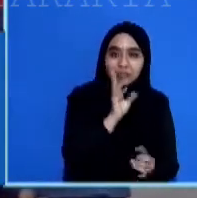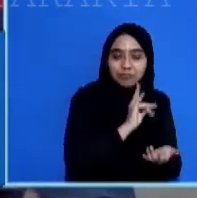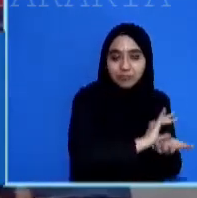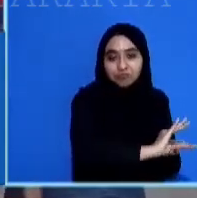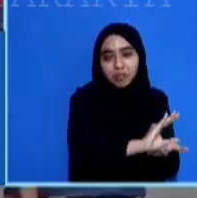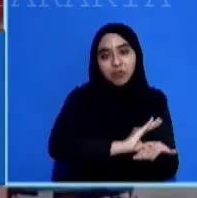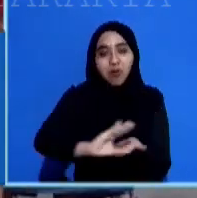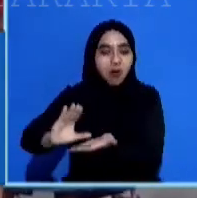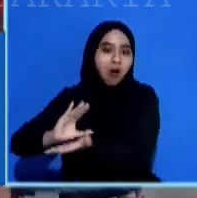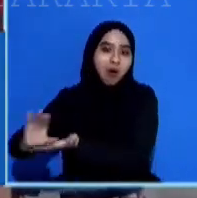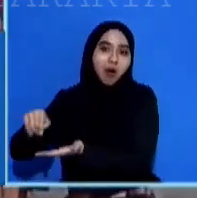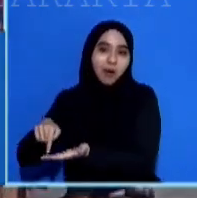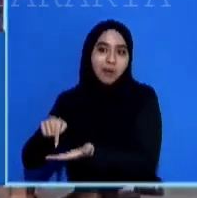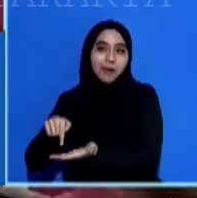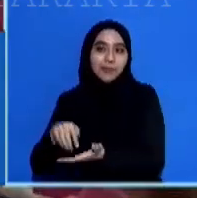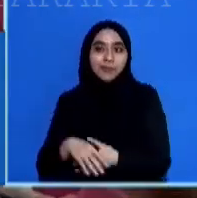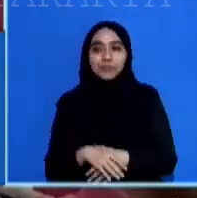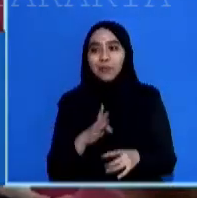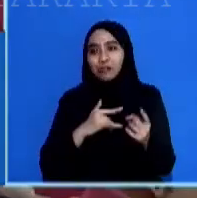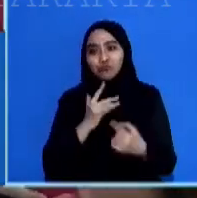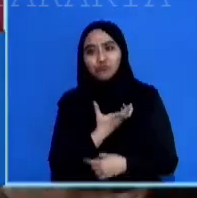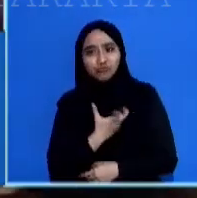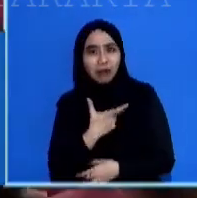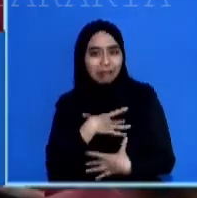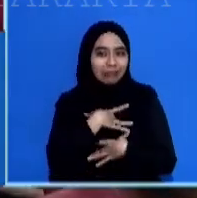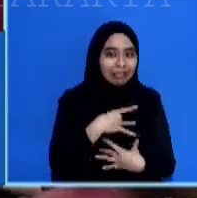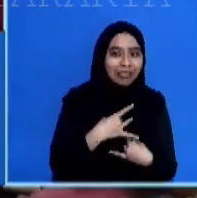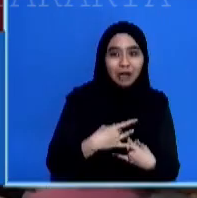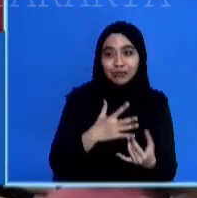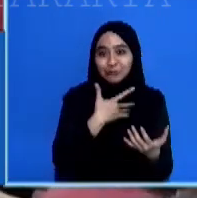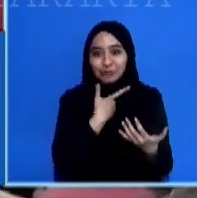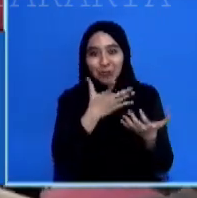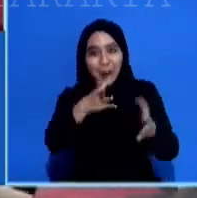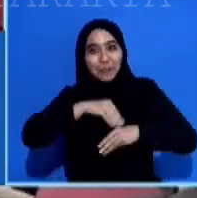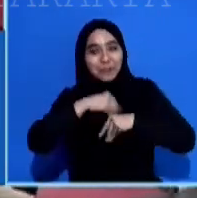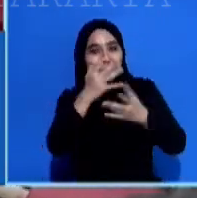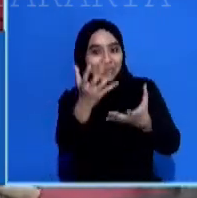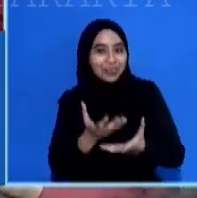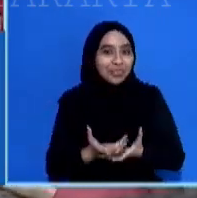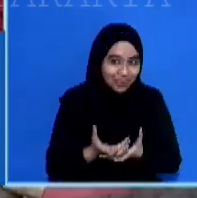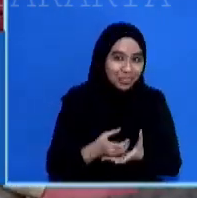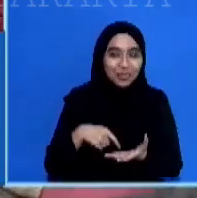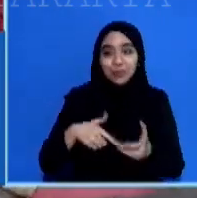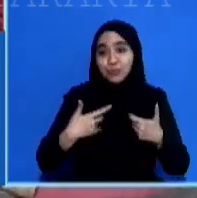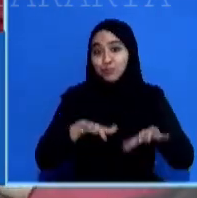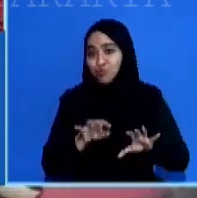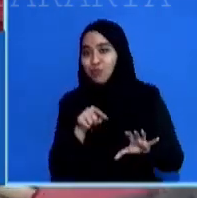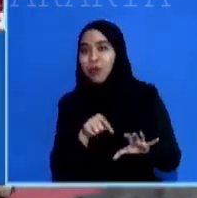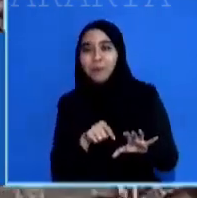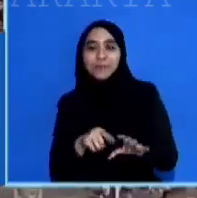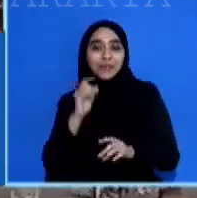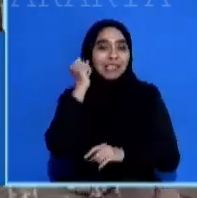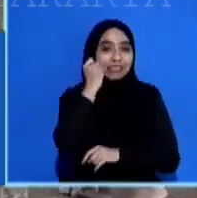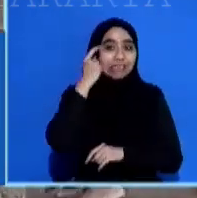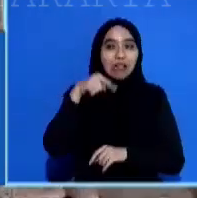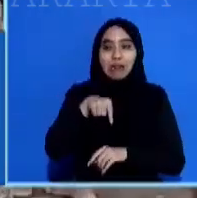masyarakat masyarakat pun tanpa antusias untuk mendapatkan ubo rampe yang dibagikan pihak keamanan berdasarkan kepercayaan masyarakat